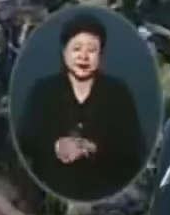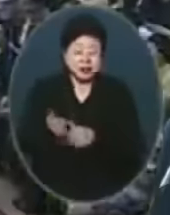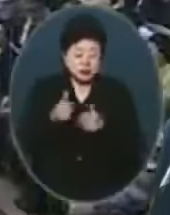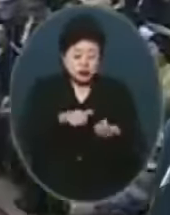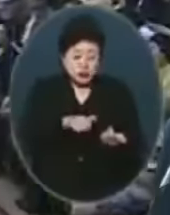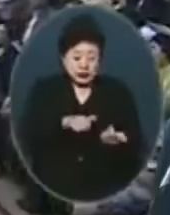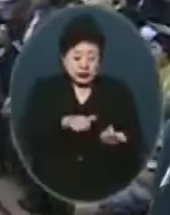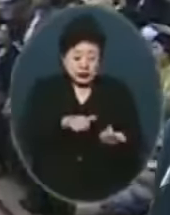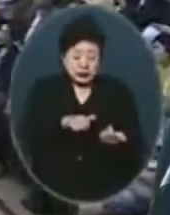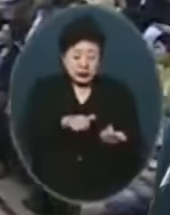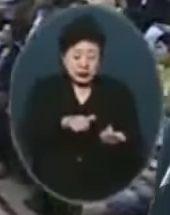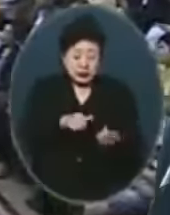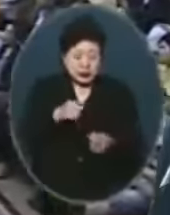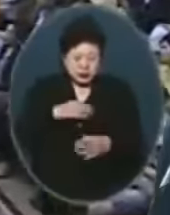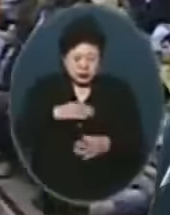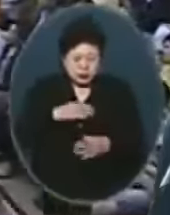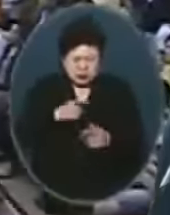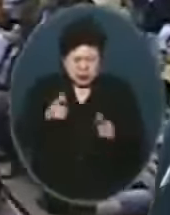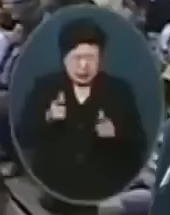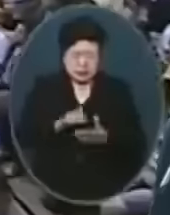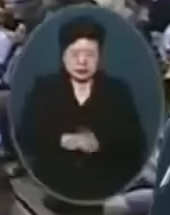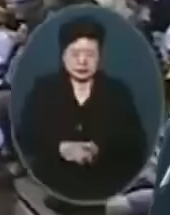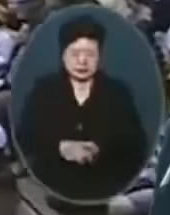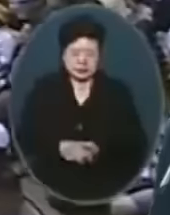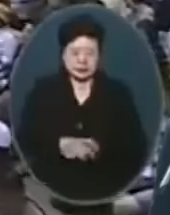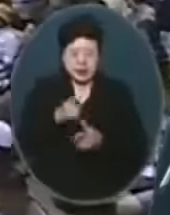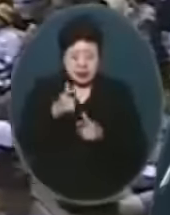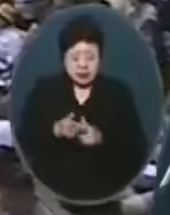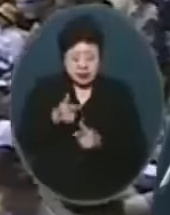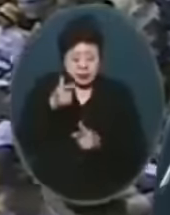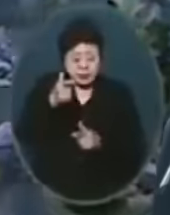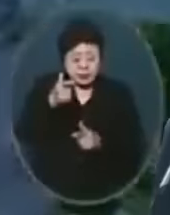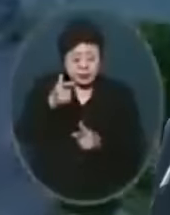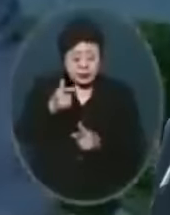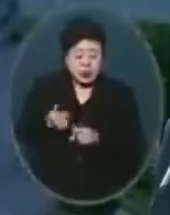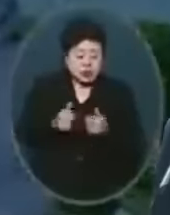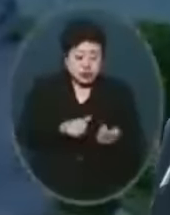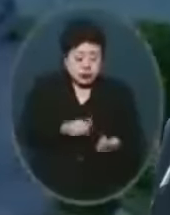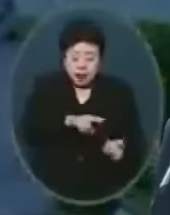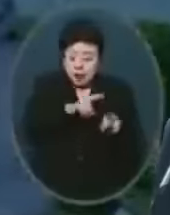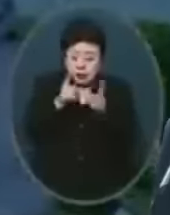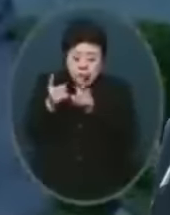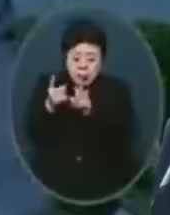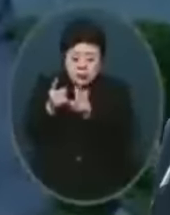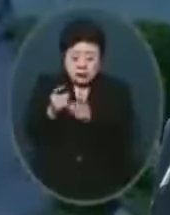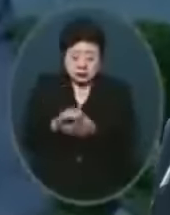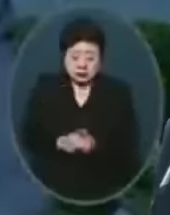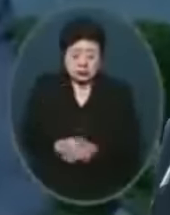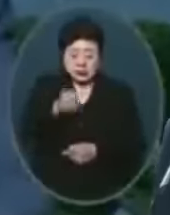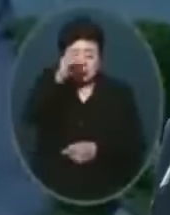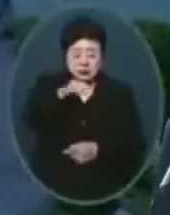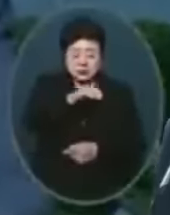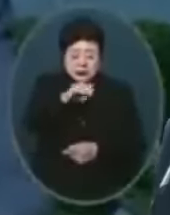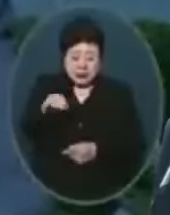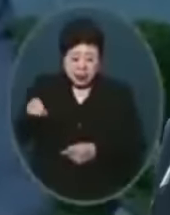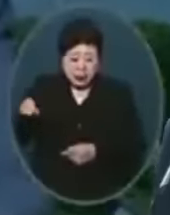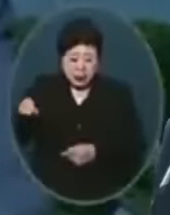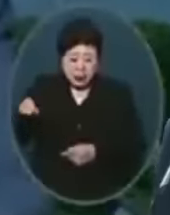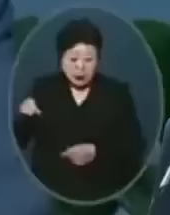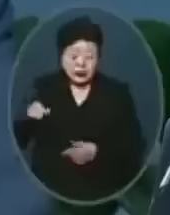죽음이 두려워하지 않습니다. 예수님이 죽었다가 부활하셨으므로 그 십자가 속에